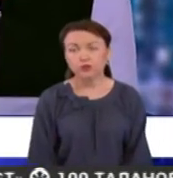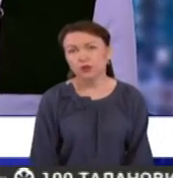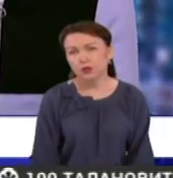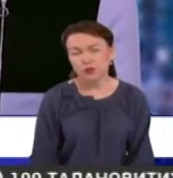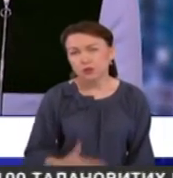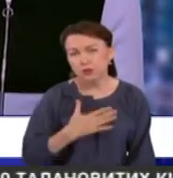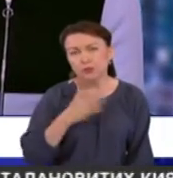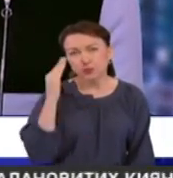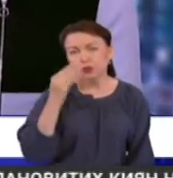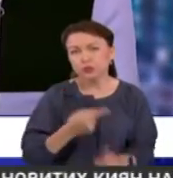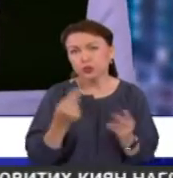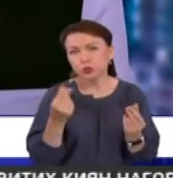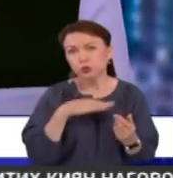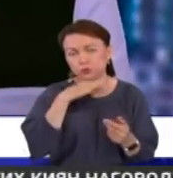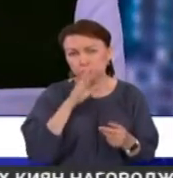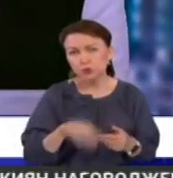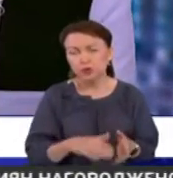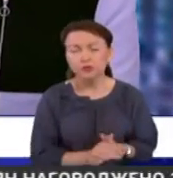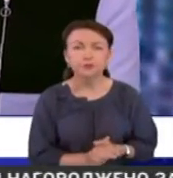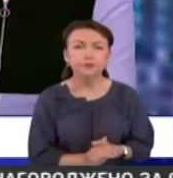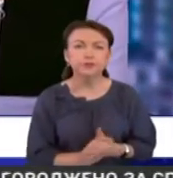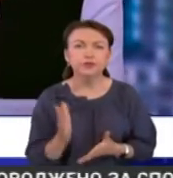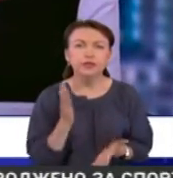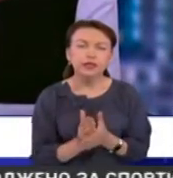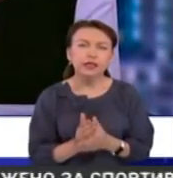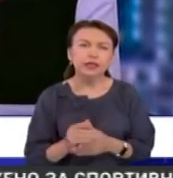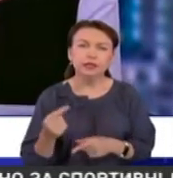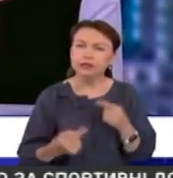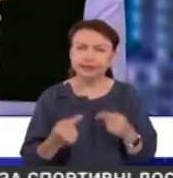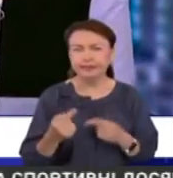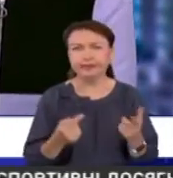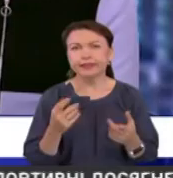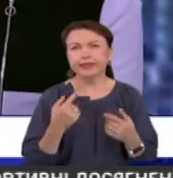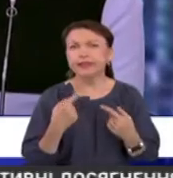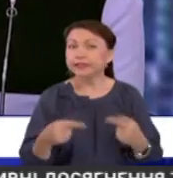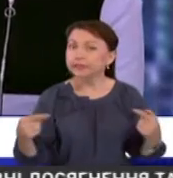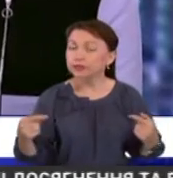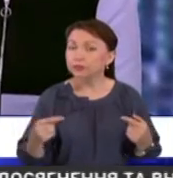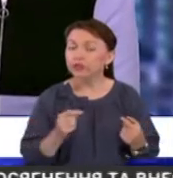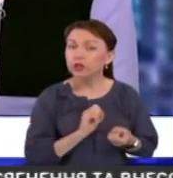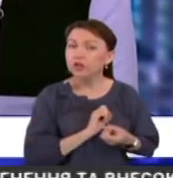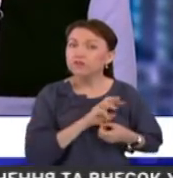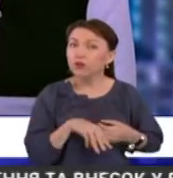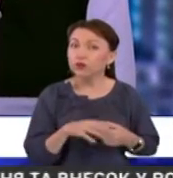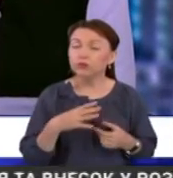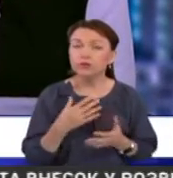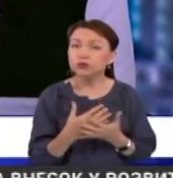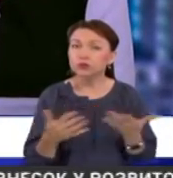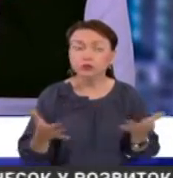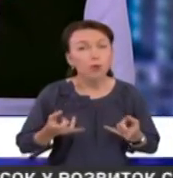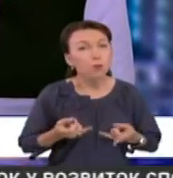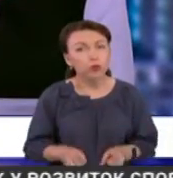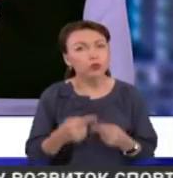суми може бути достатньо. Є критика, тому що бувають різні випадки, от різні інфаркт, різний інсульт, різні пологи. Вони не бувають